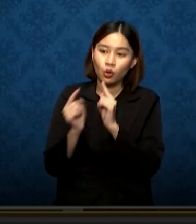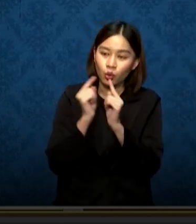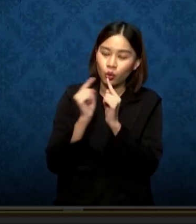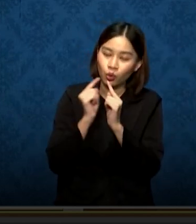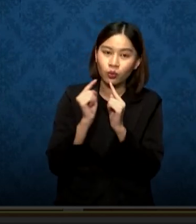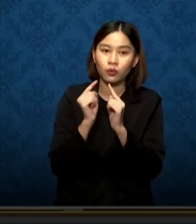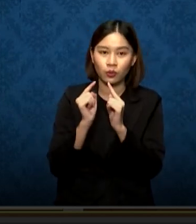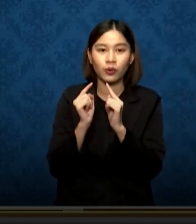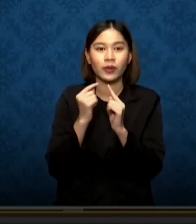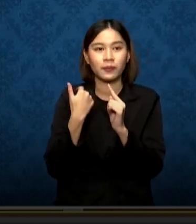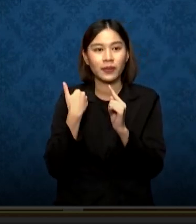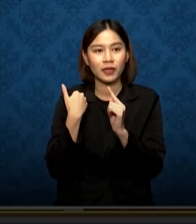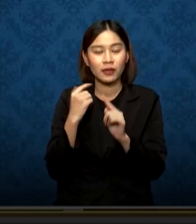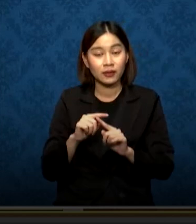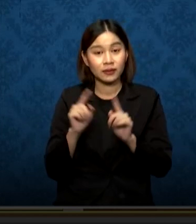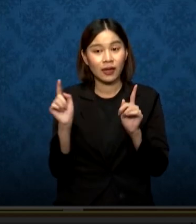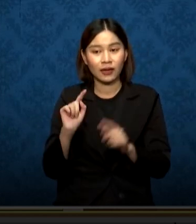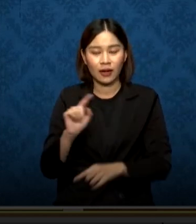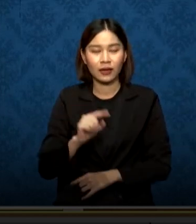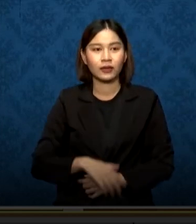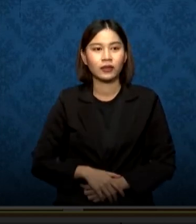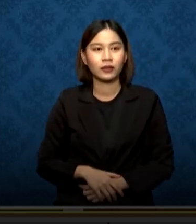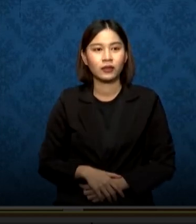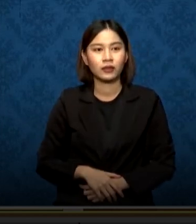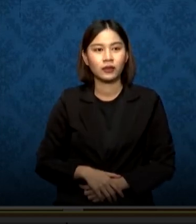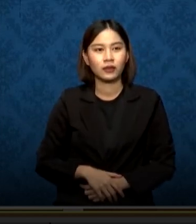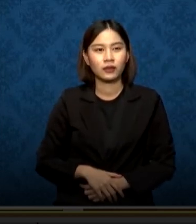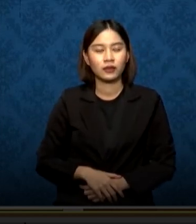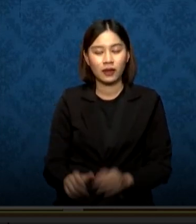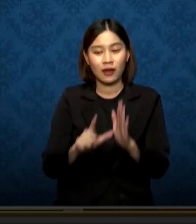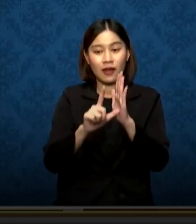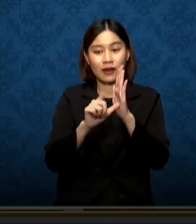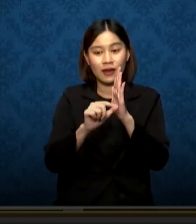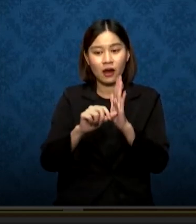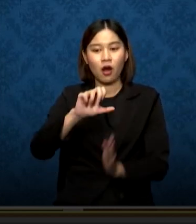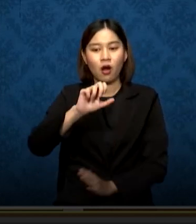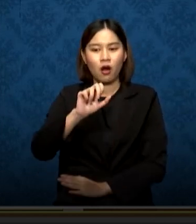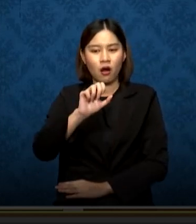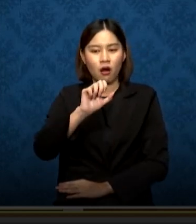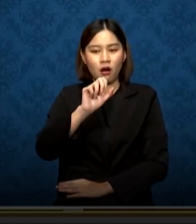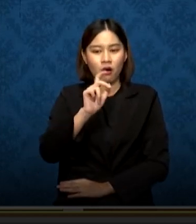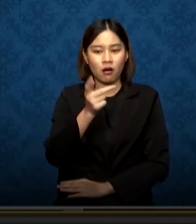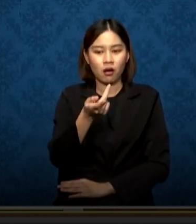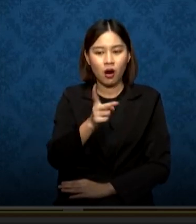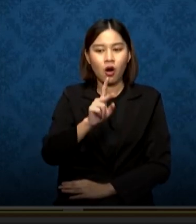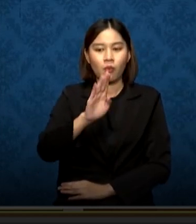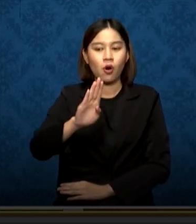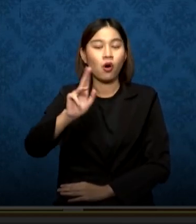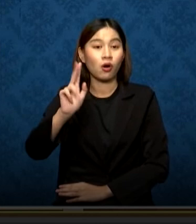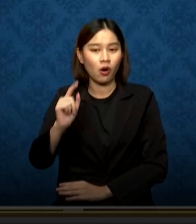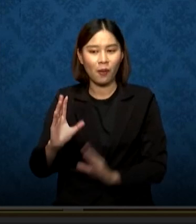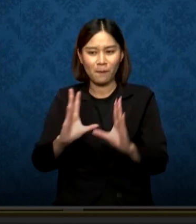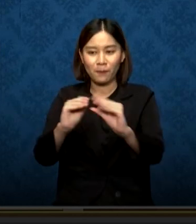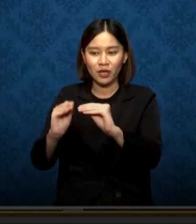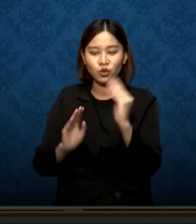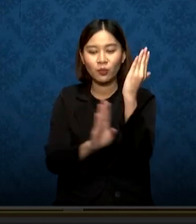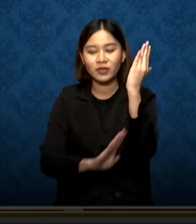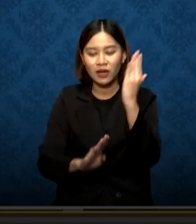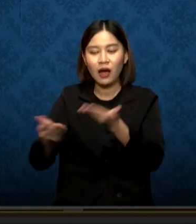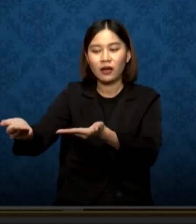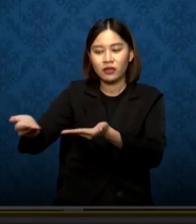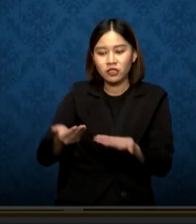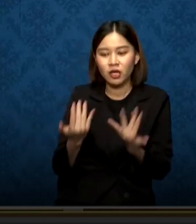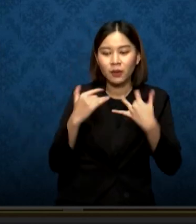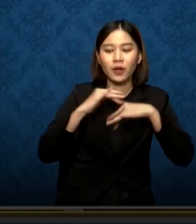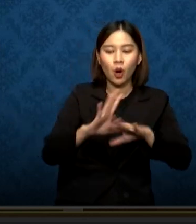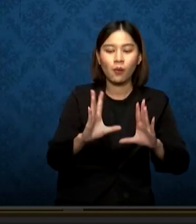นื่องแล้วก็บังเอิญทางท่านเลขาธิการกบข.ของประเทศไทยก็ประชุมอยู่นั่นพอดีก็เรียนท่านเข้ามาร่วมประ